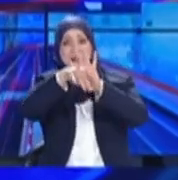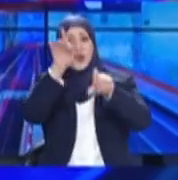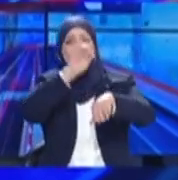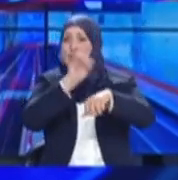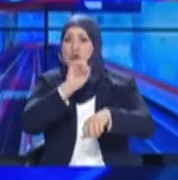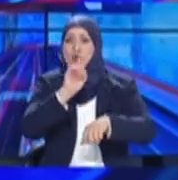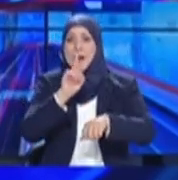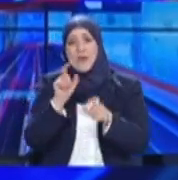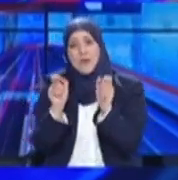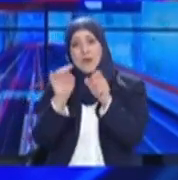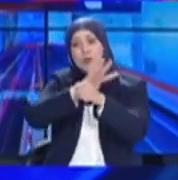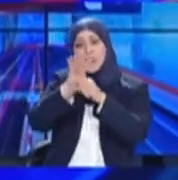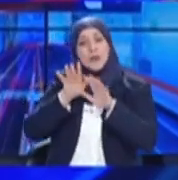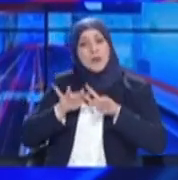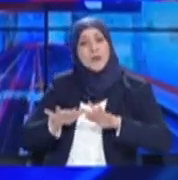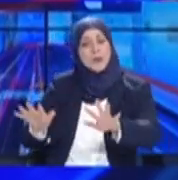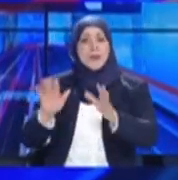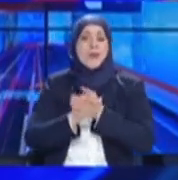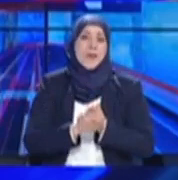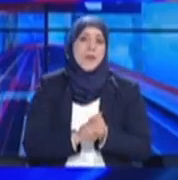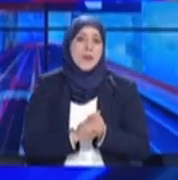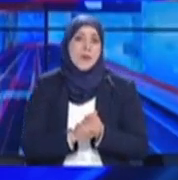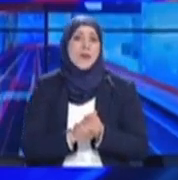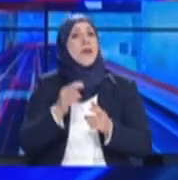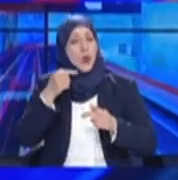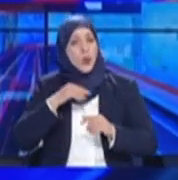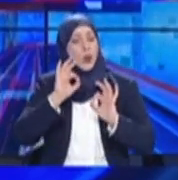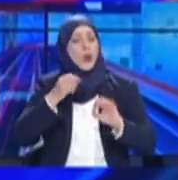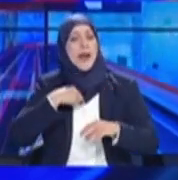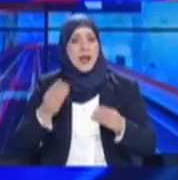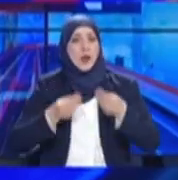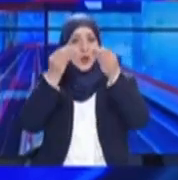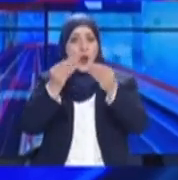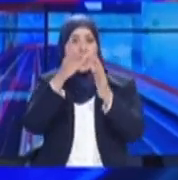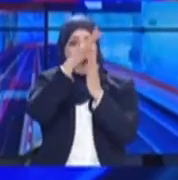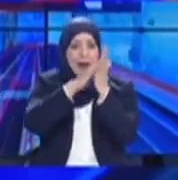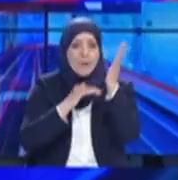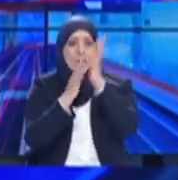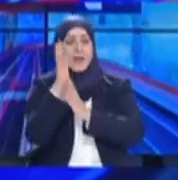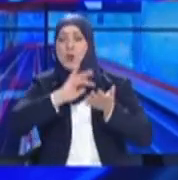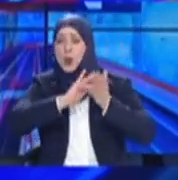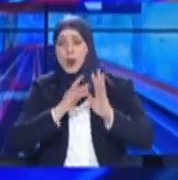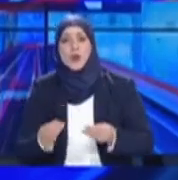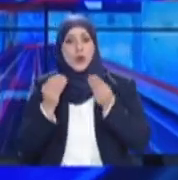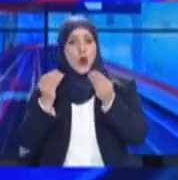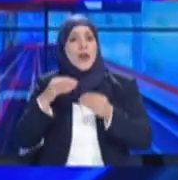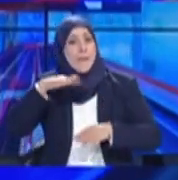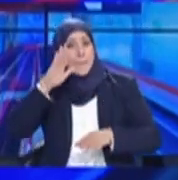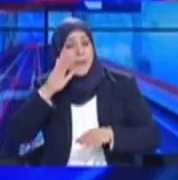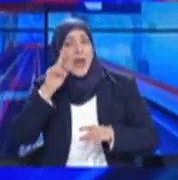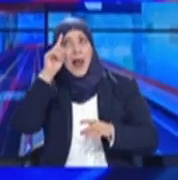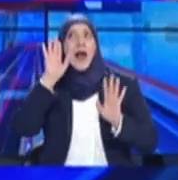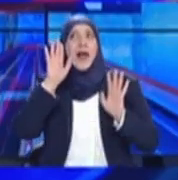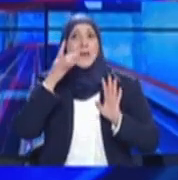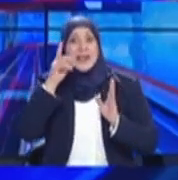كل القفازات كما قلت لك اه الاخرين اللي هو ما قاعده وكلنا قبل نطلب منه انه اذا كانت قد